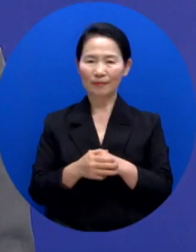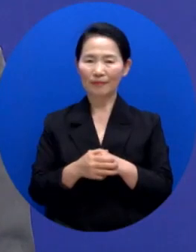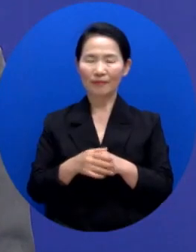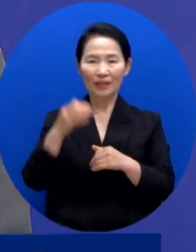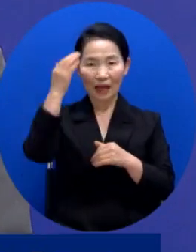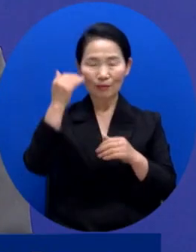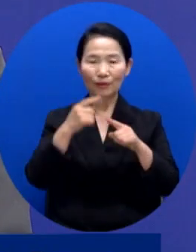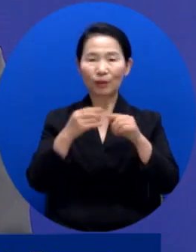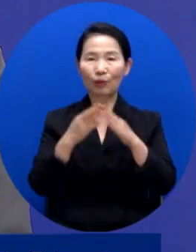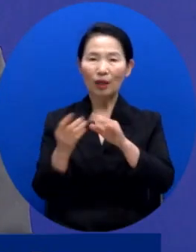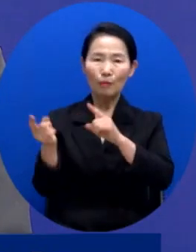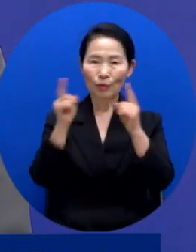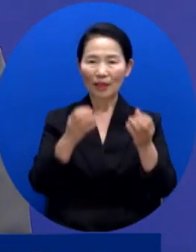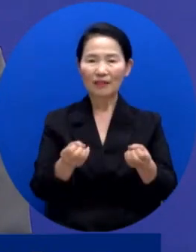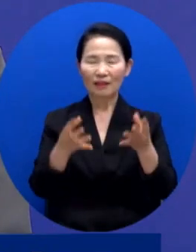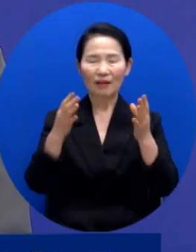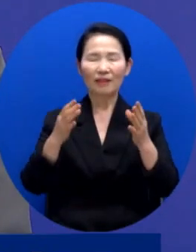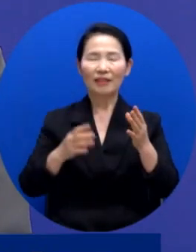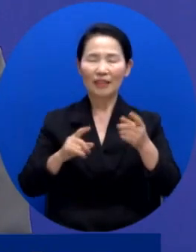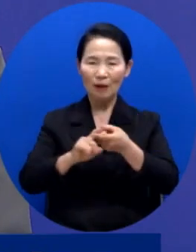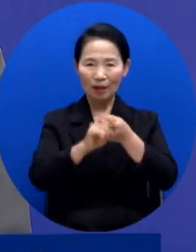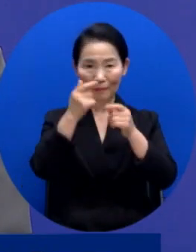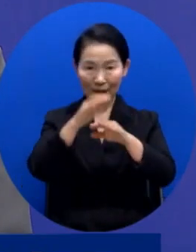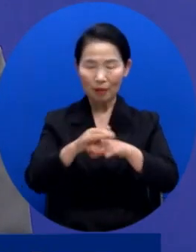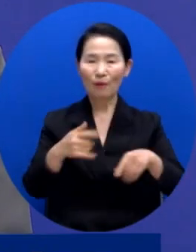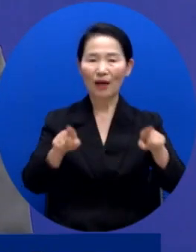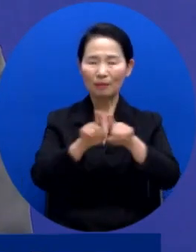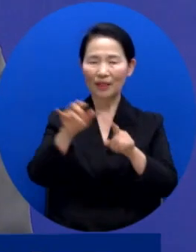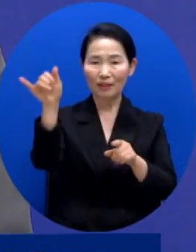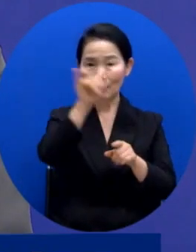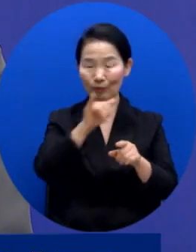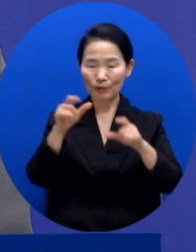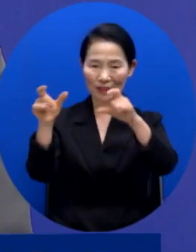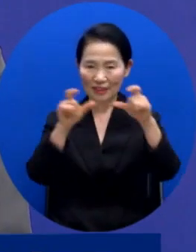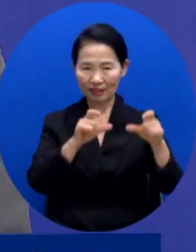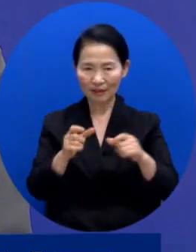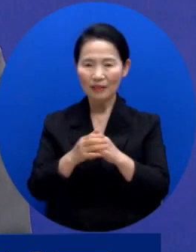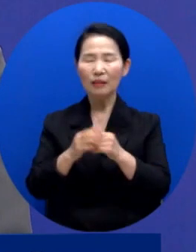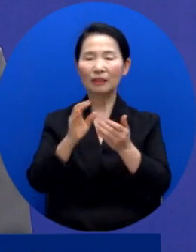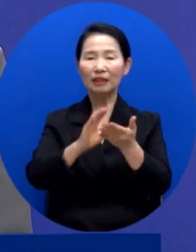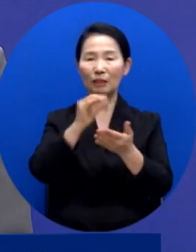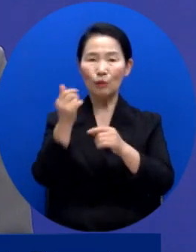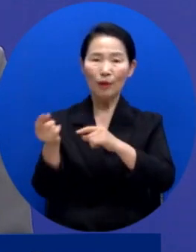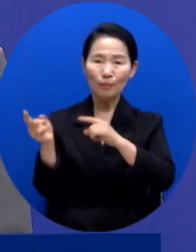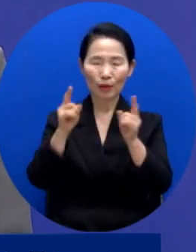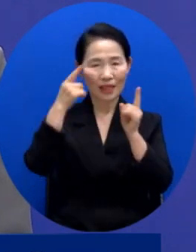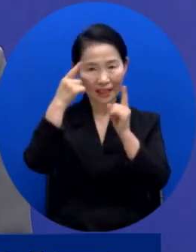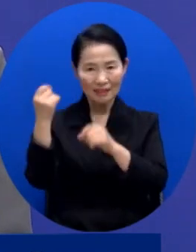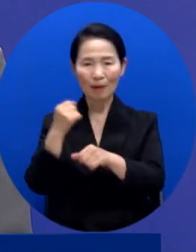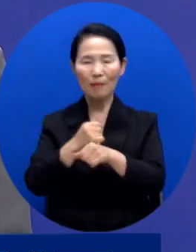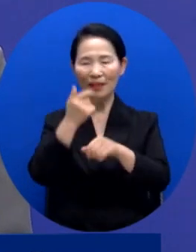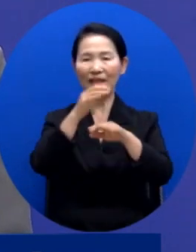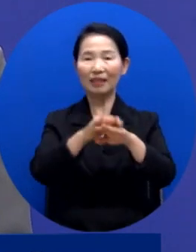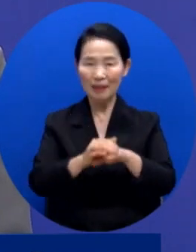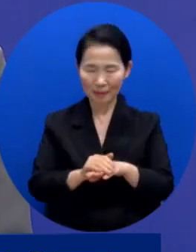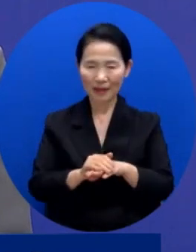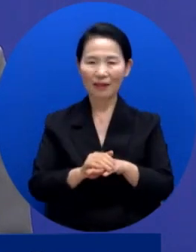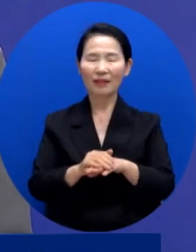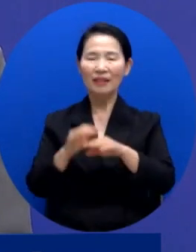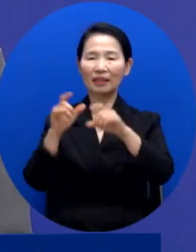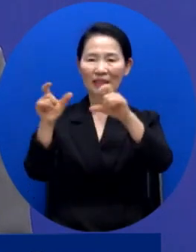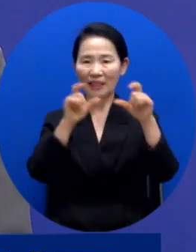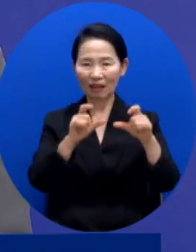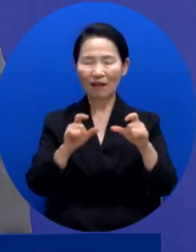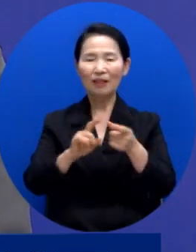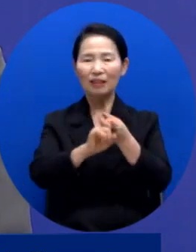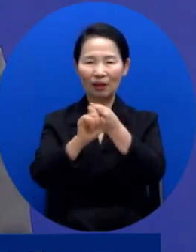한국교회 부활절 연합예배 과 함께 전국 각 지역에서는 그리스도의 부활을 기념하는 예배가 각 지역 연합 직원과